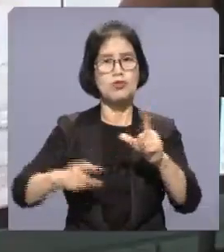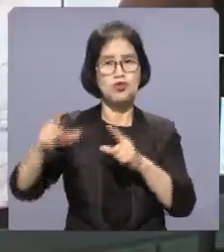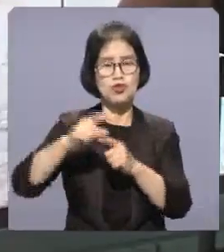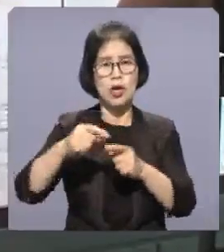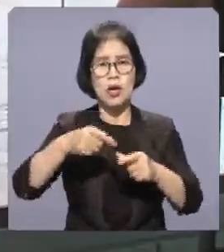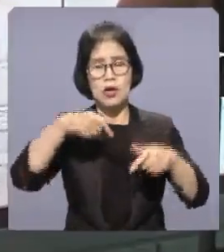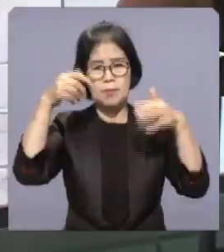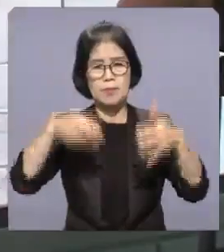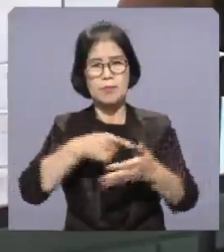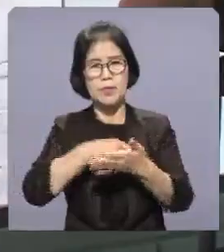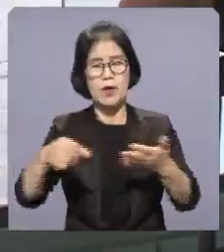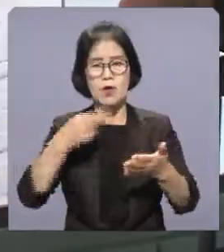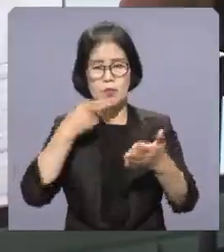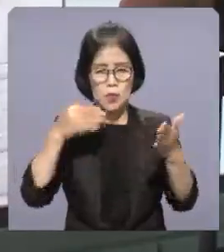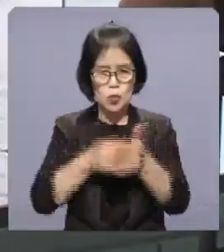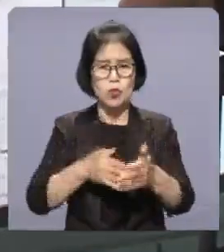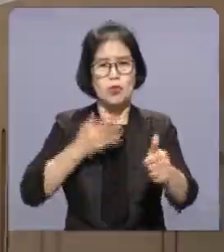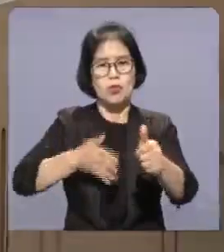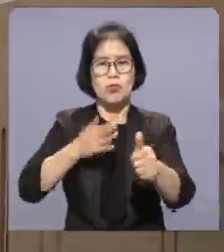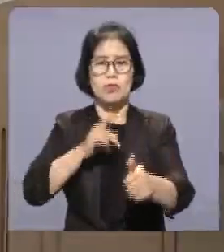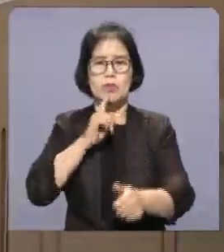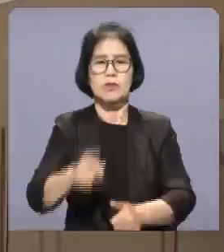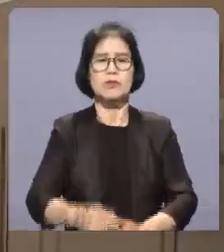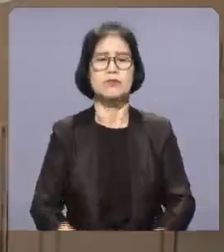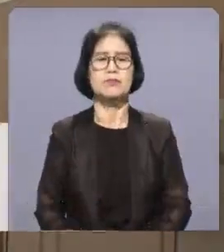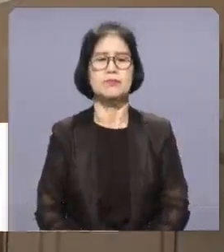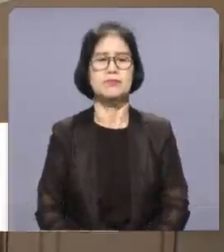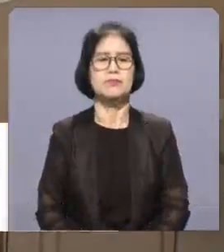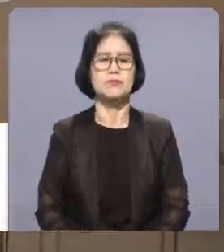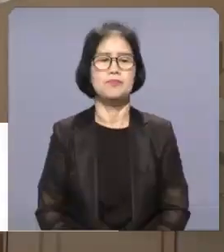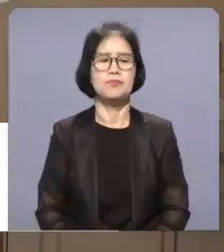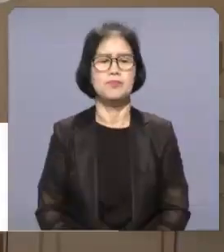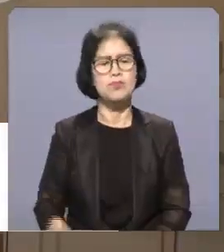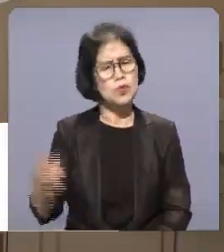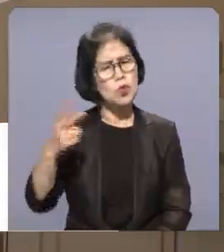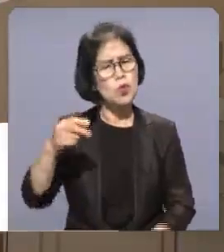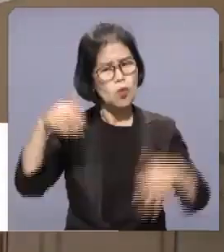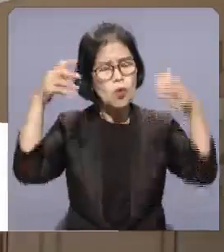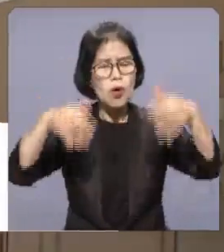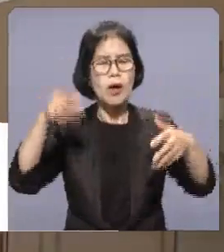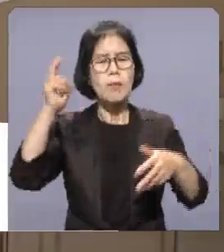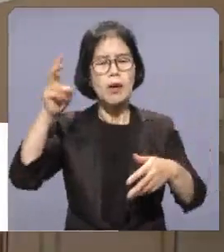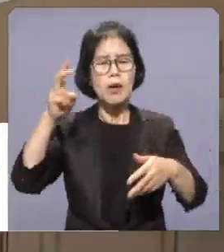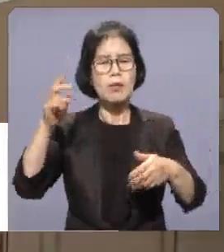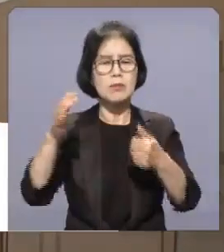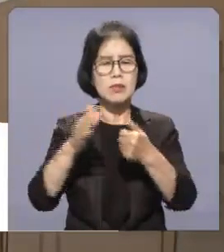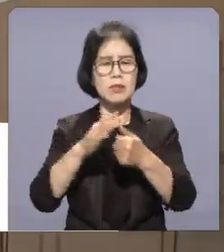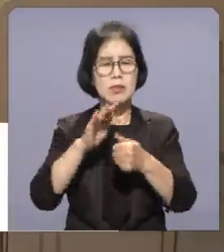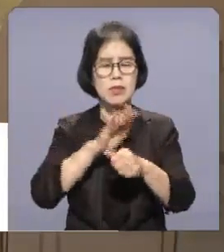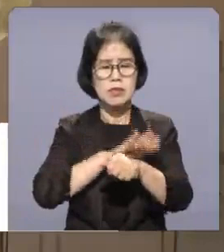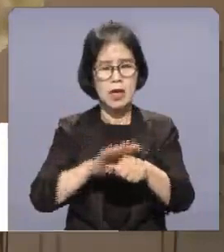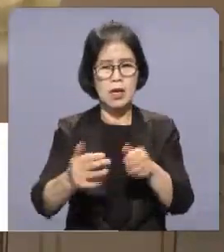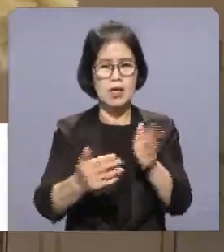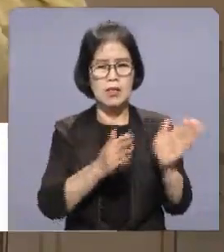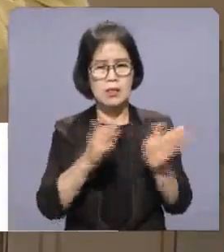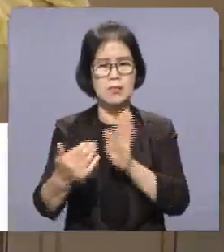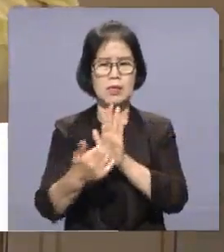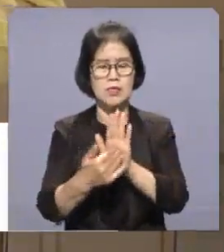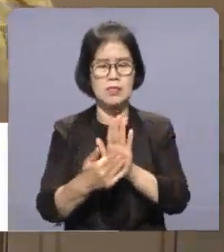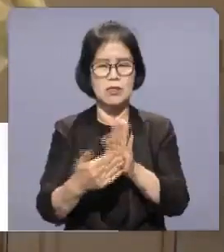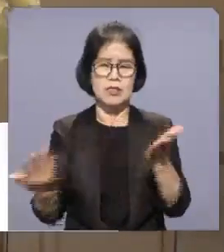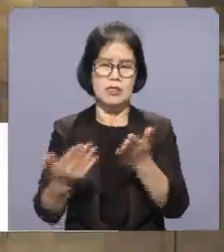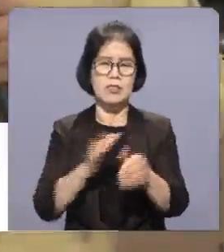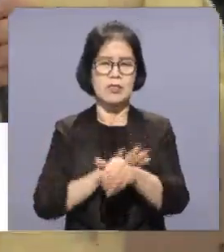비 피해가 없도록 주문했습니다. 혹시 또 올 수 있는 또 폭우나 또 이거 대비해서 잘